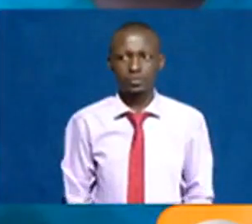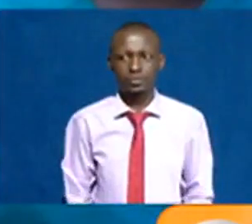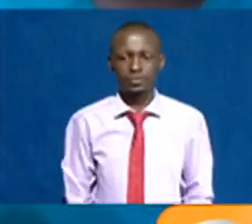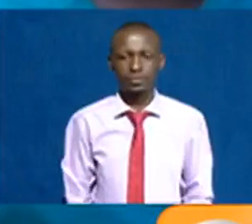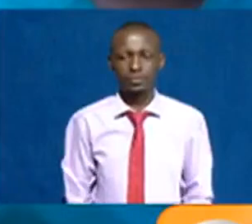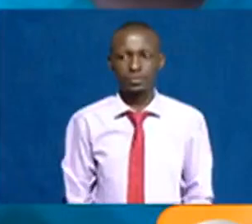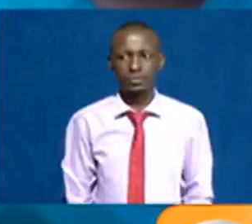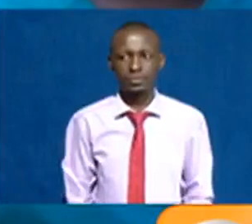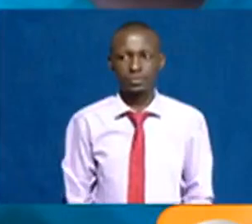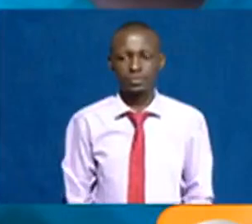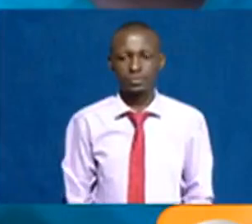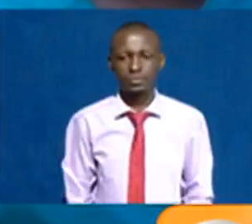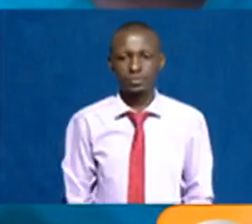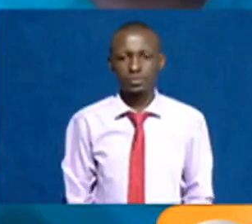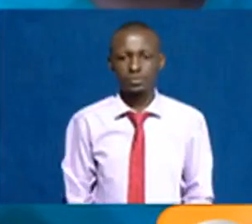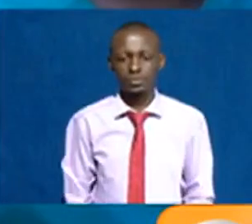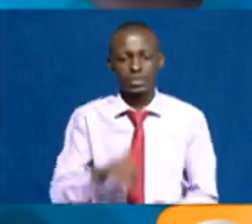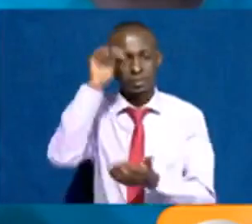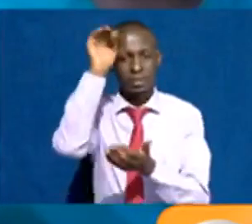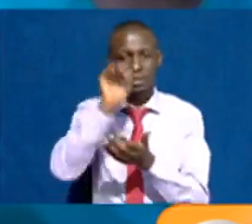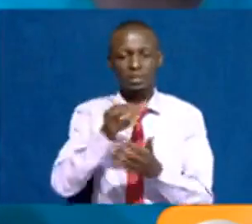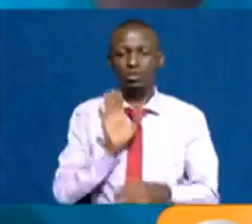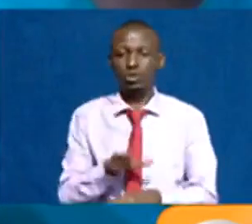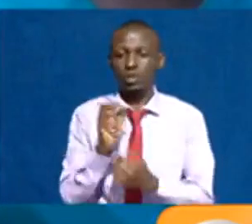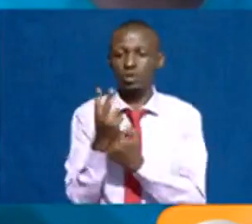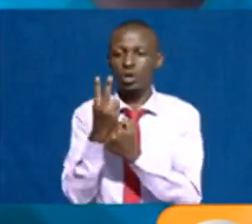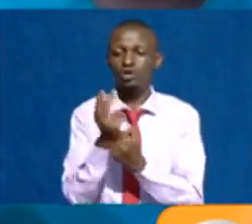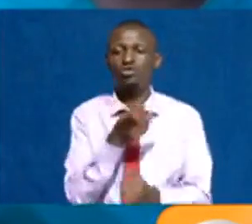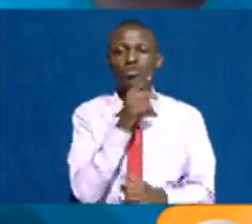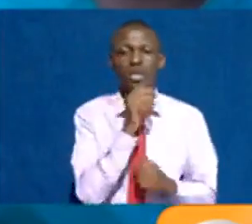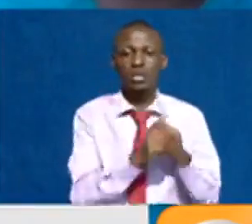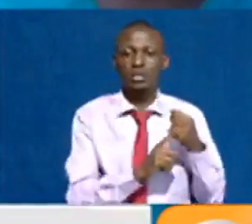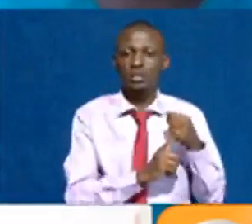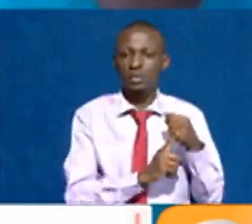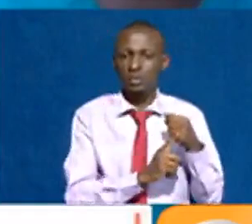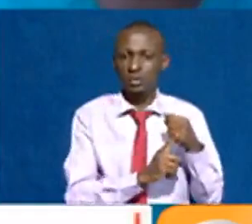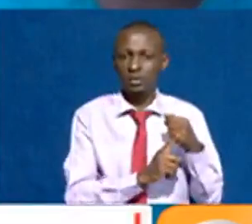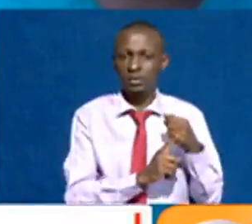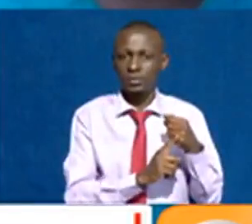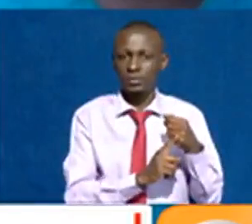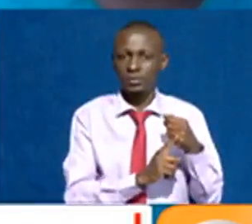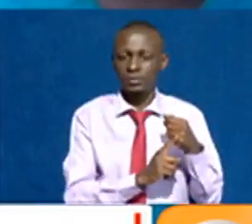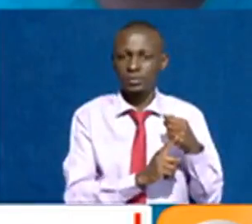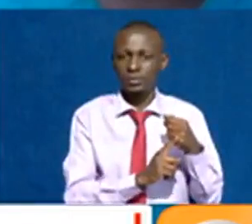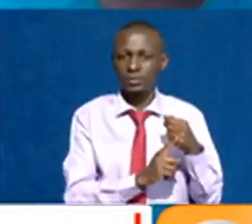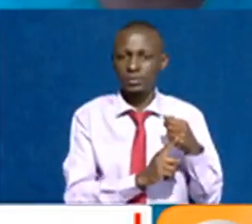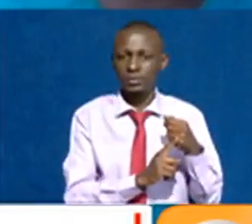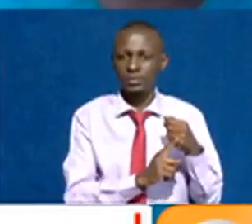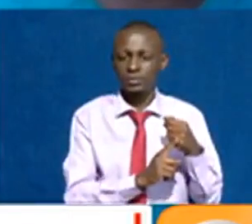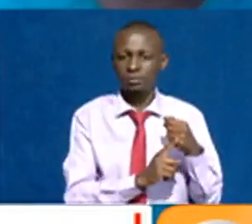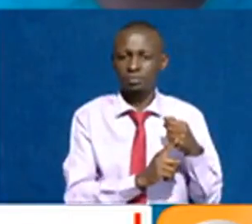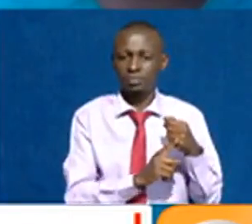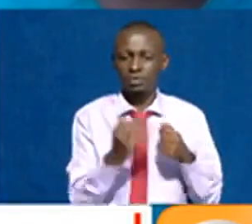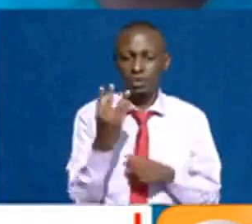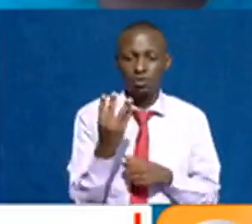We have a total of I believe 12 females, 6 males, and we have 4 who are